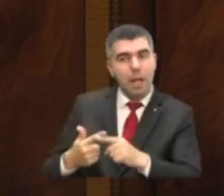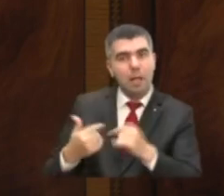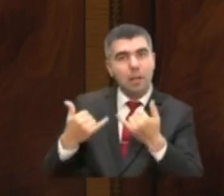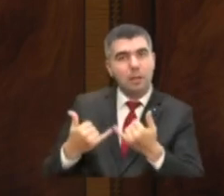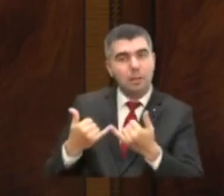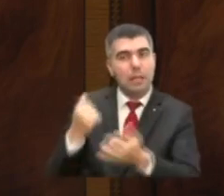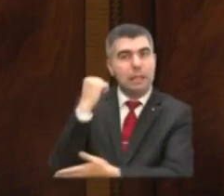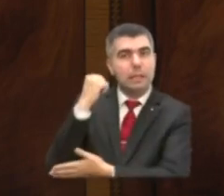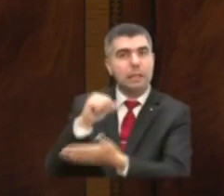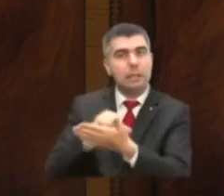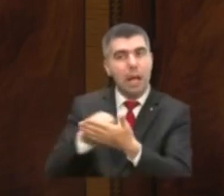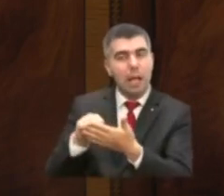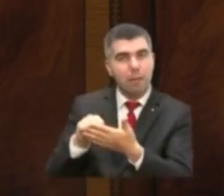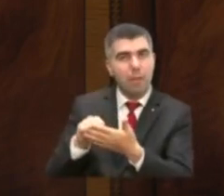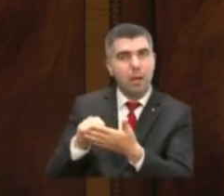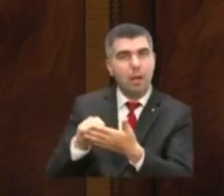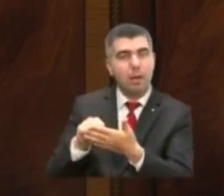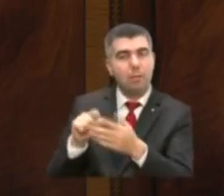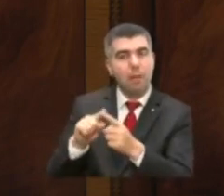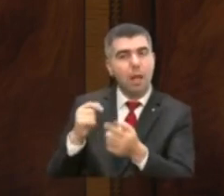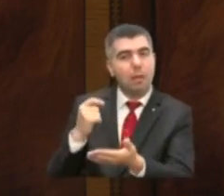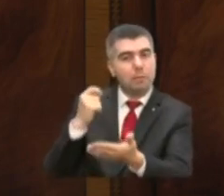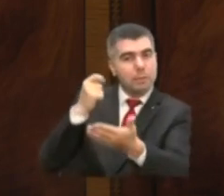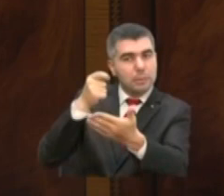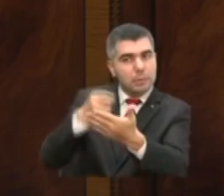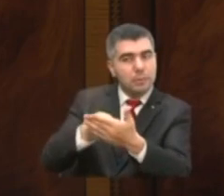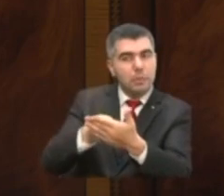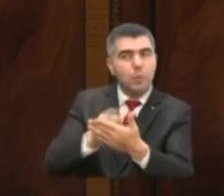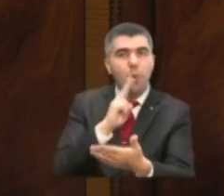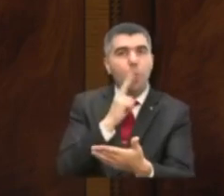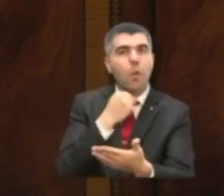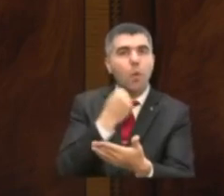ضريبة مساهمة، مش ضريبة، هي مساهمة تضامنية